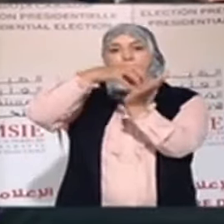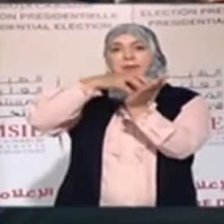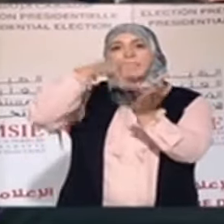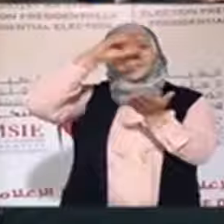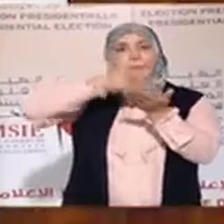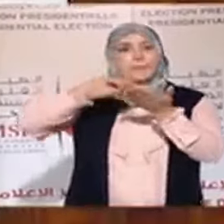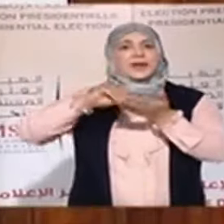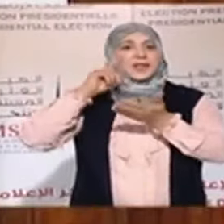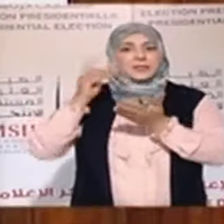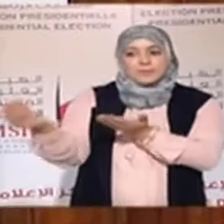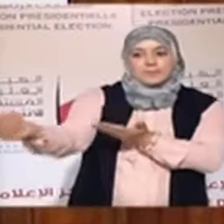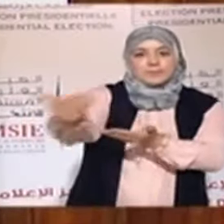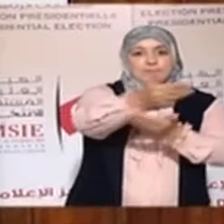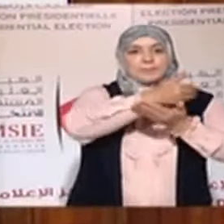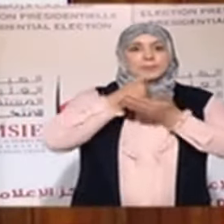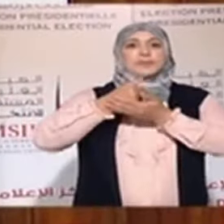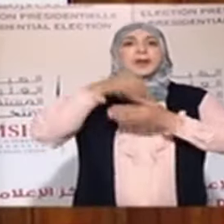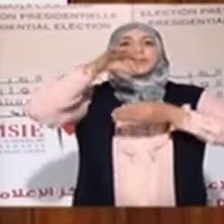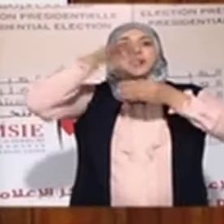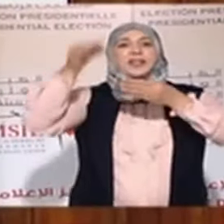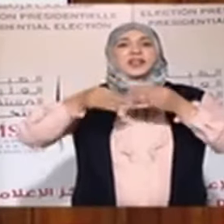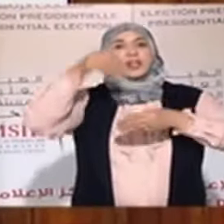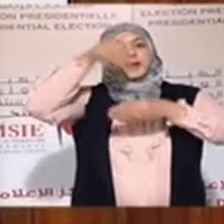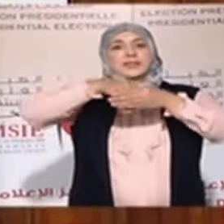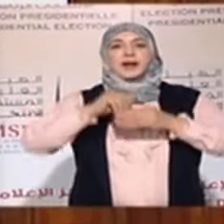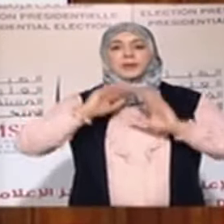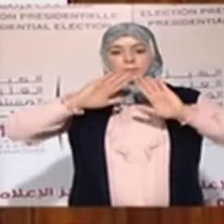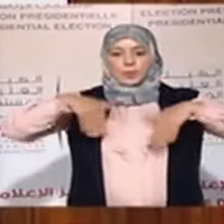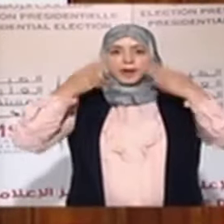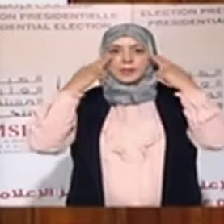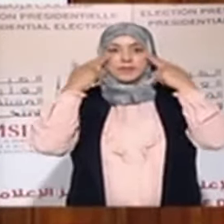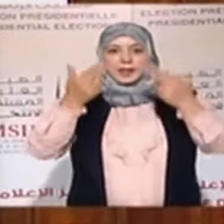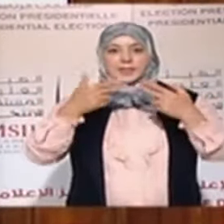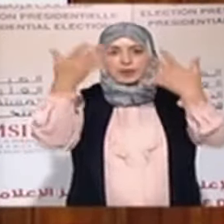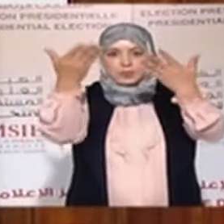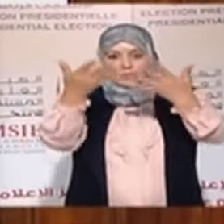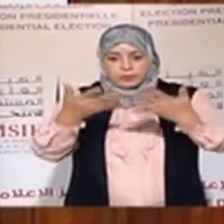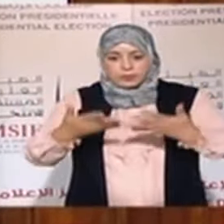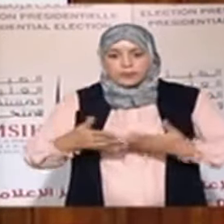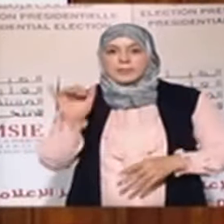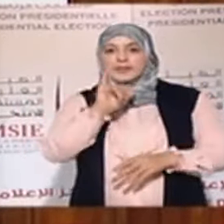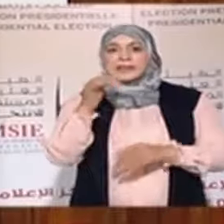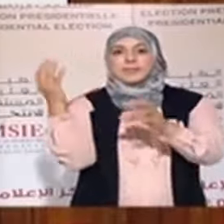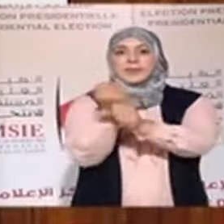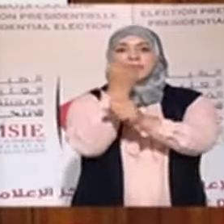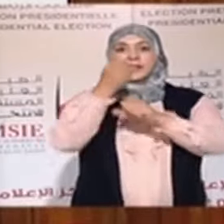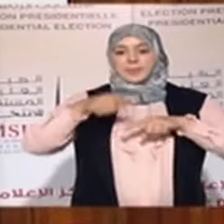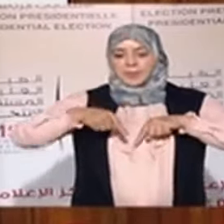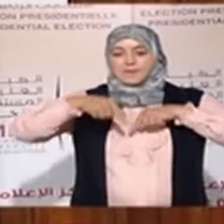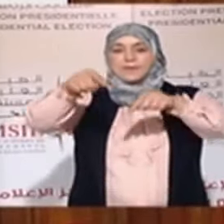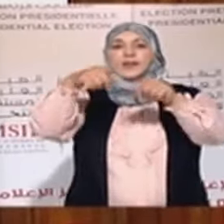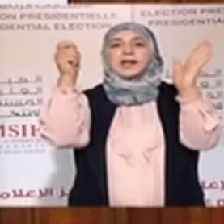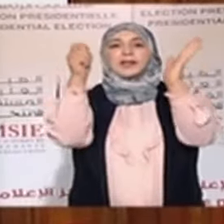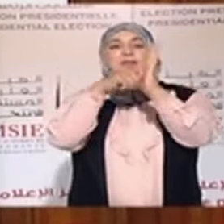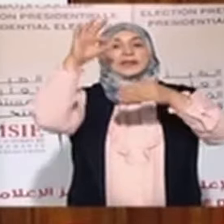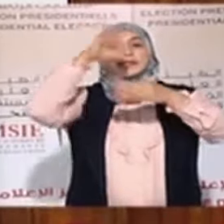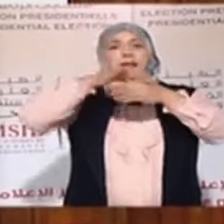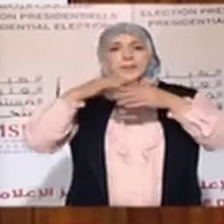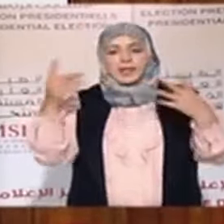المكلف بجمع نتائج الاقتراع، وبعد التثبت من احترام الفائز لأحكام الفترة الانتخابية